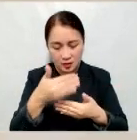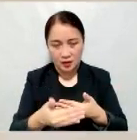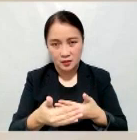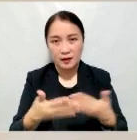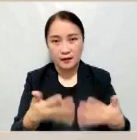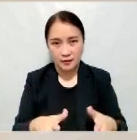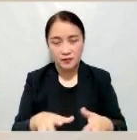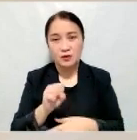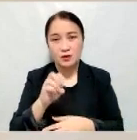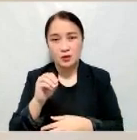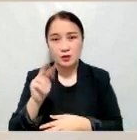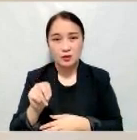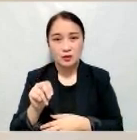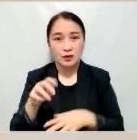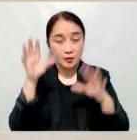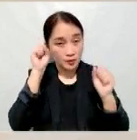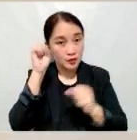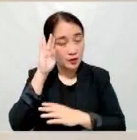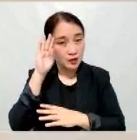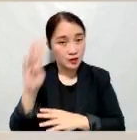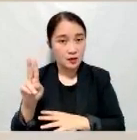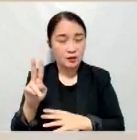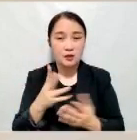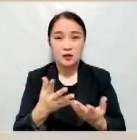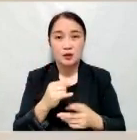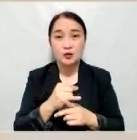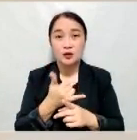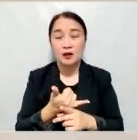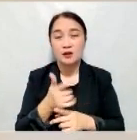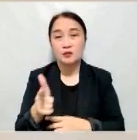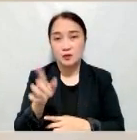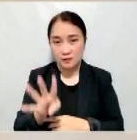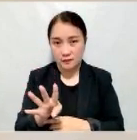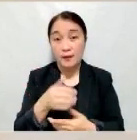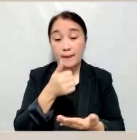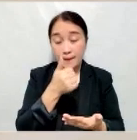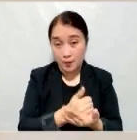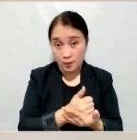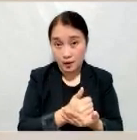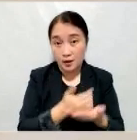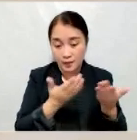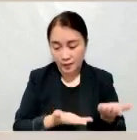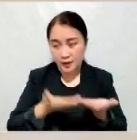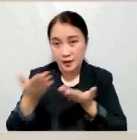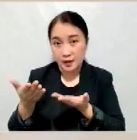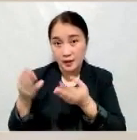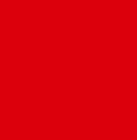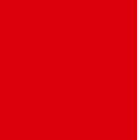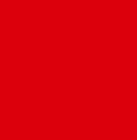ng Pangulo sa July 24. Oras na aprobahan ng Kongreso, ibabalik ito sa Malacanang para lagdaan ng